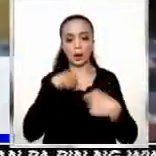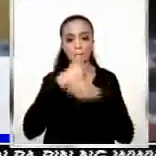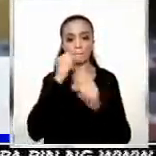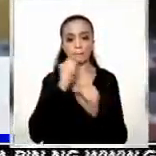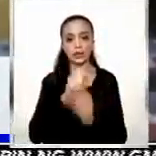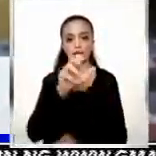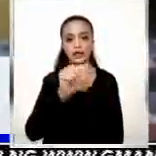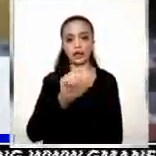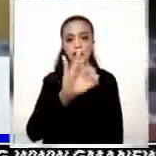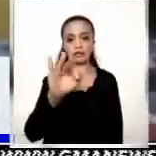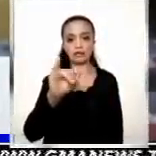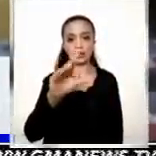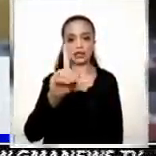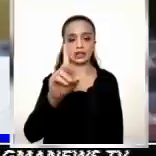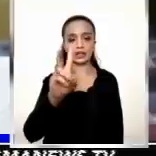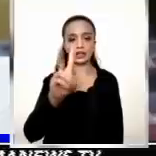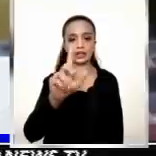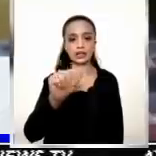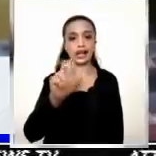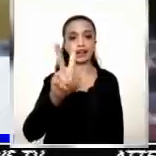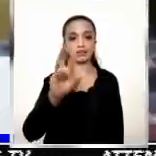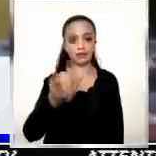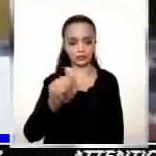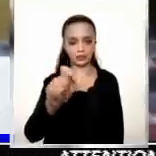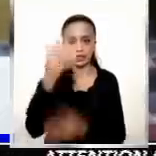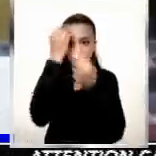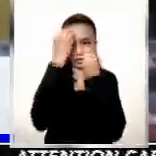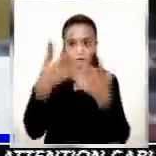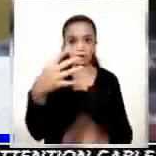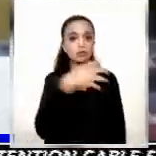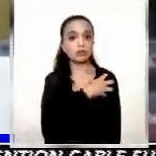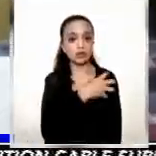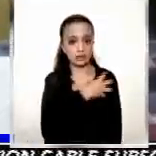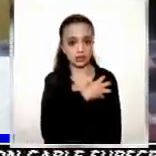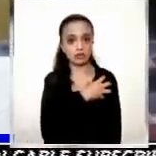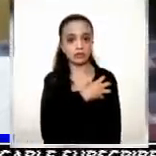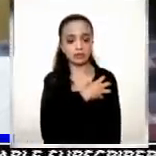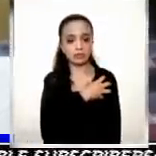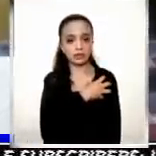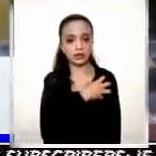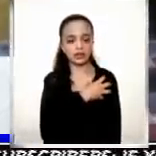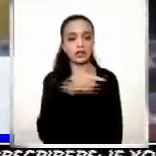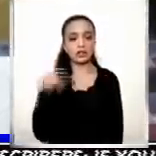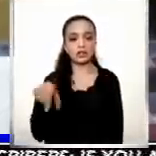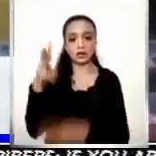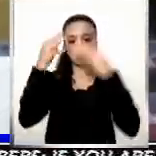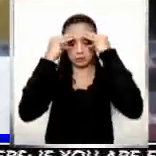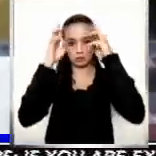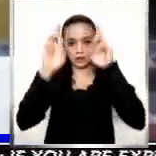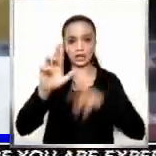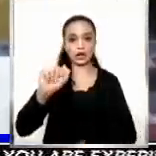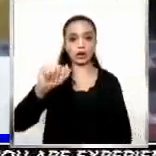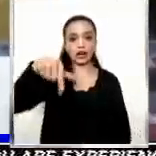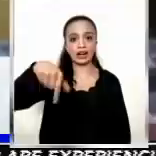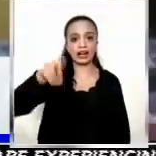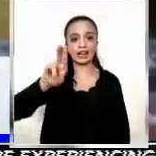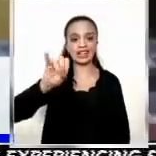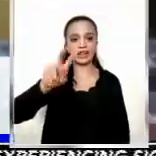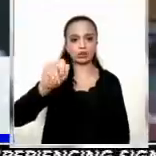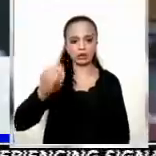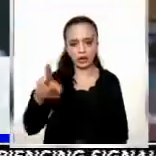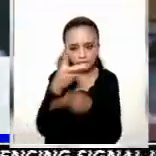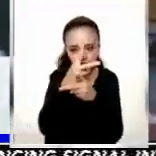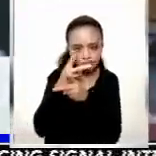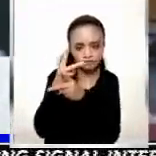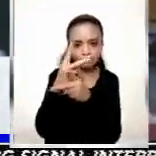implicating doon sa police na sinasabi doon na si Mayor Aquino is protector doon sa police na